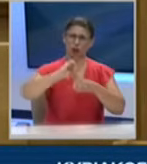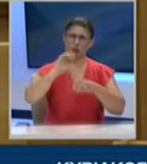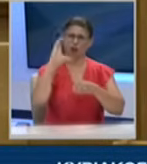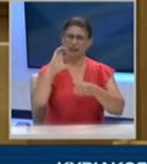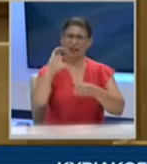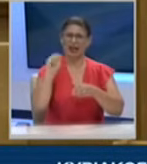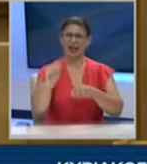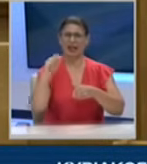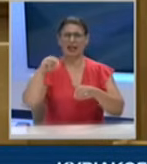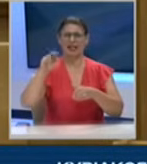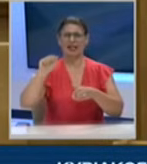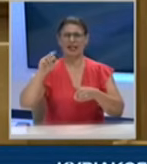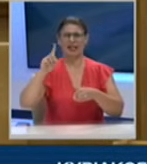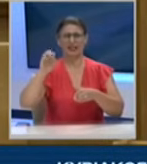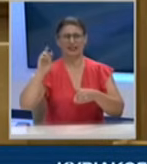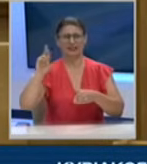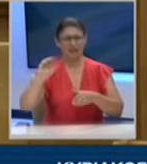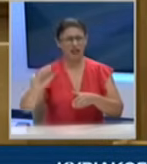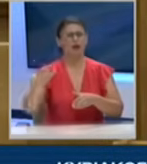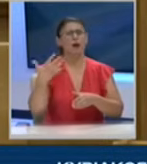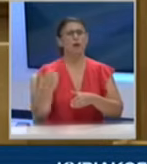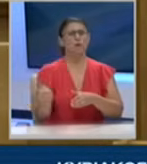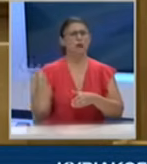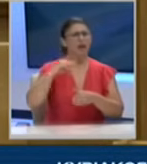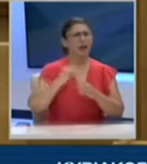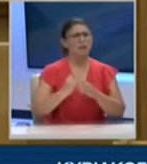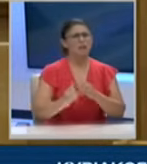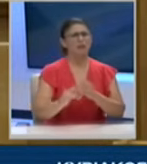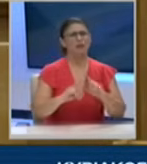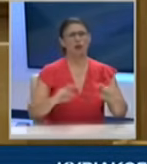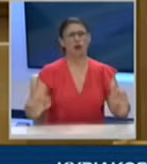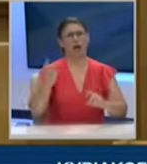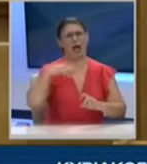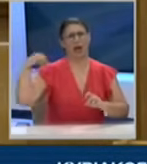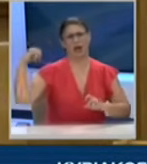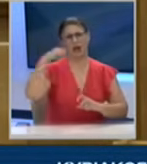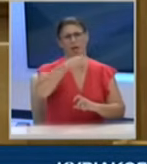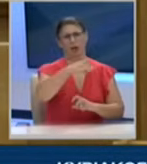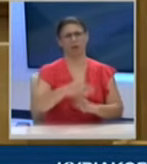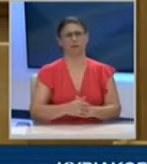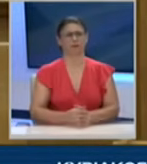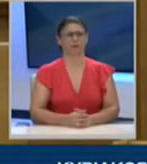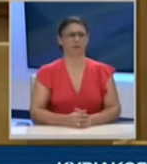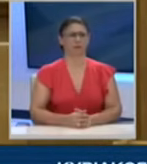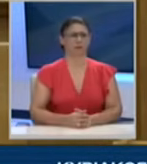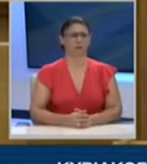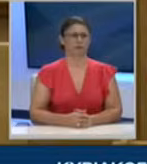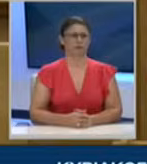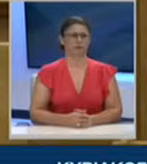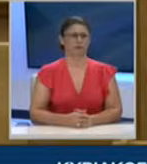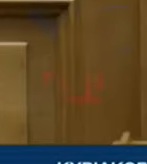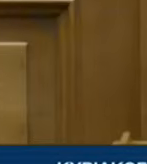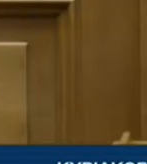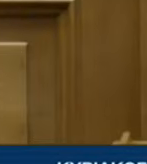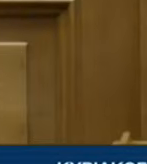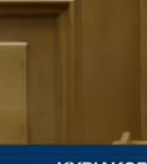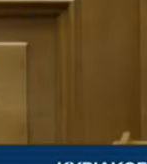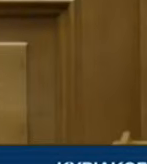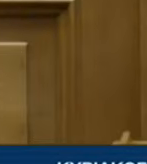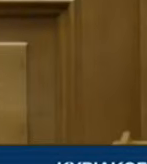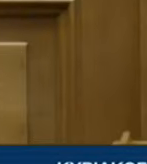Καναντέρ με το επιβραδυτικό υγρό που παίρνουν άλλα αεροσκάφη. Και αυτό το κάνουν μόνο τα ΣΕ 130 πίτ του Πρωθυπουργού